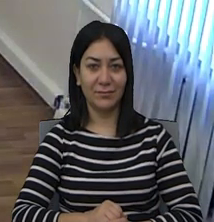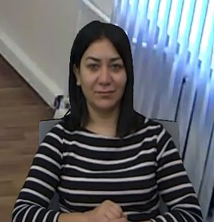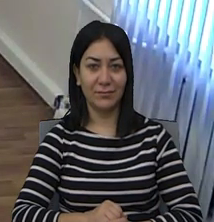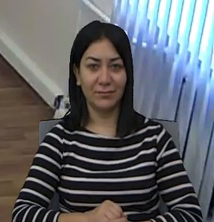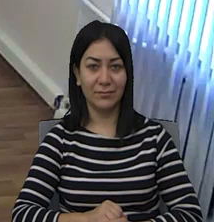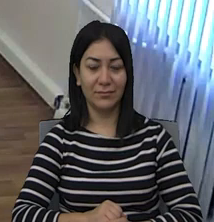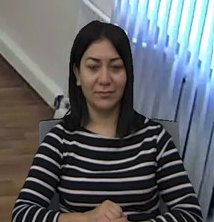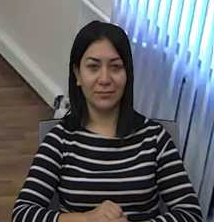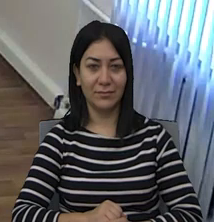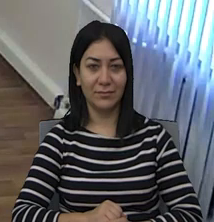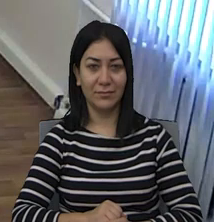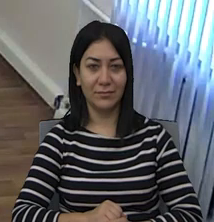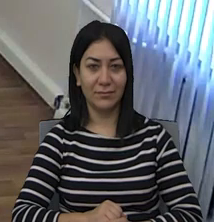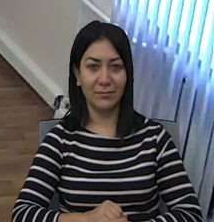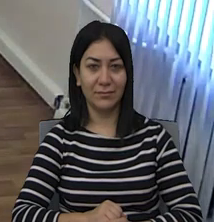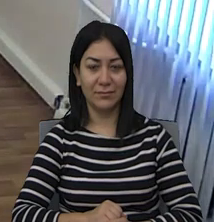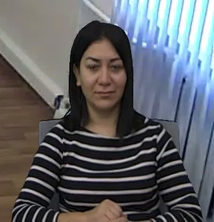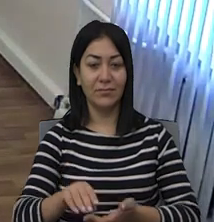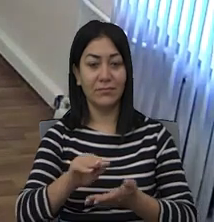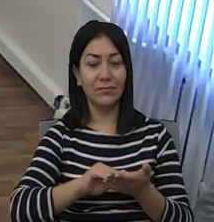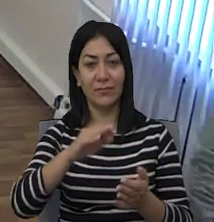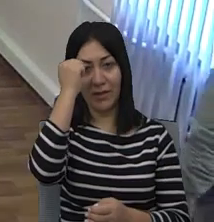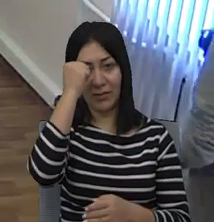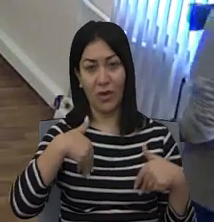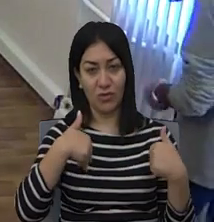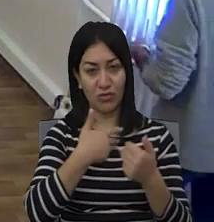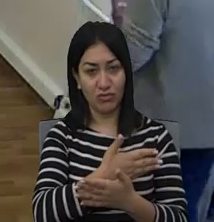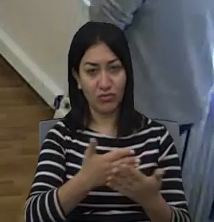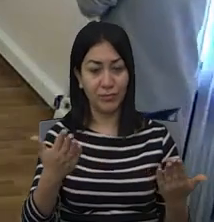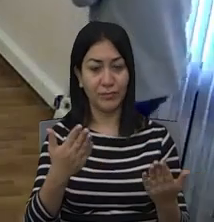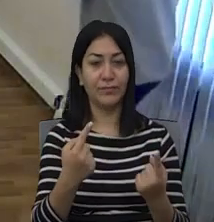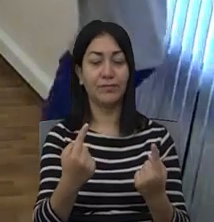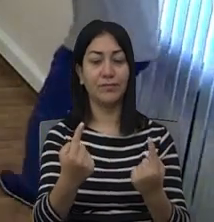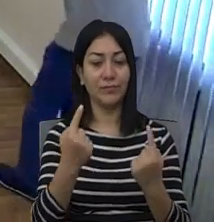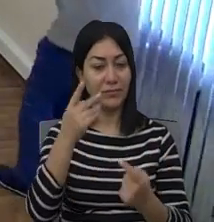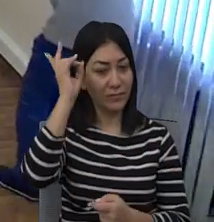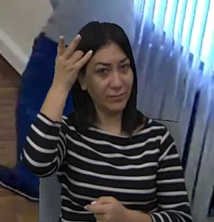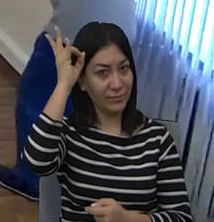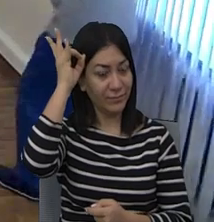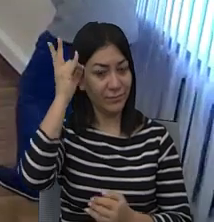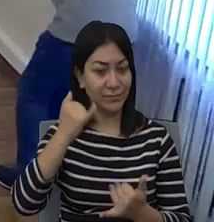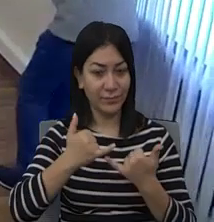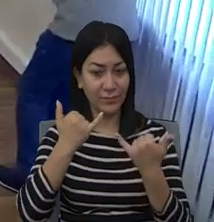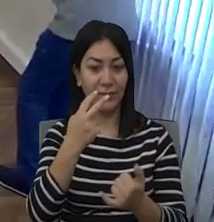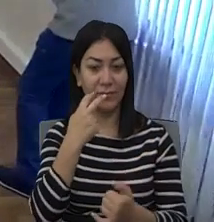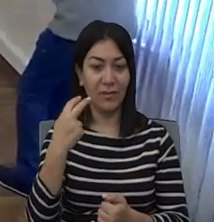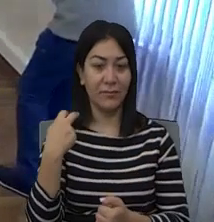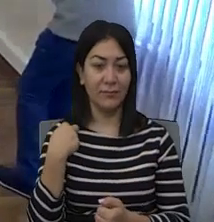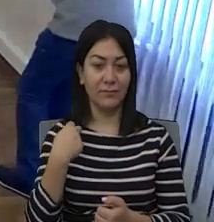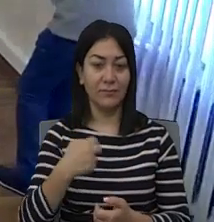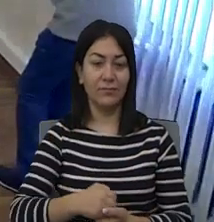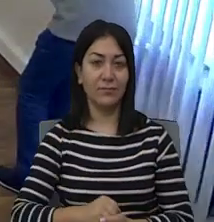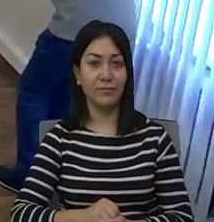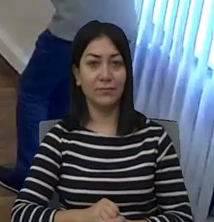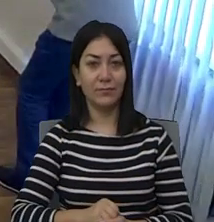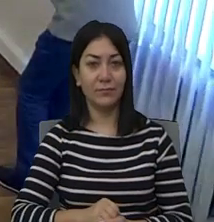Կրկին անգամ ողջունում եմ նորին գերազանցություն դեսպանին, Մեծ Բրիտանիայի